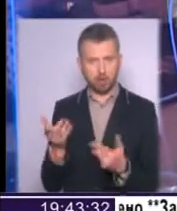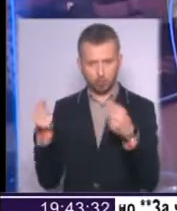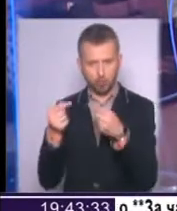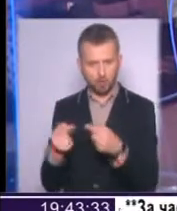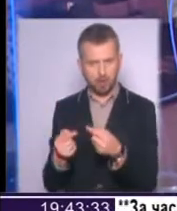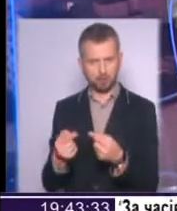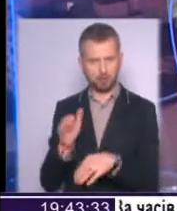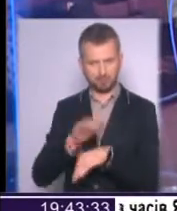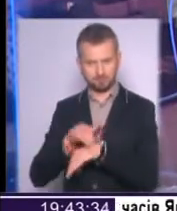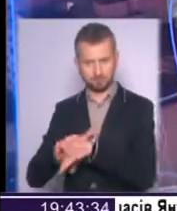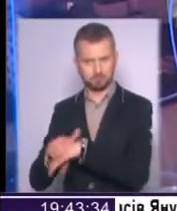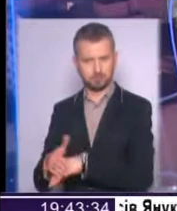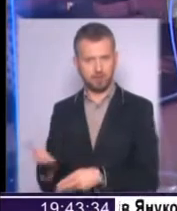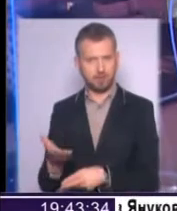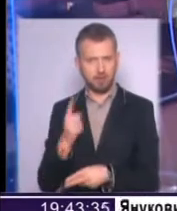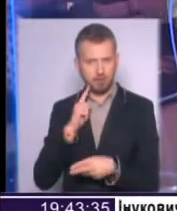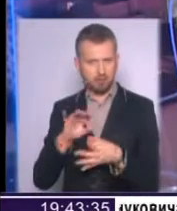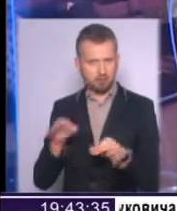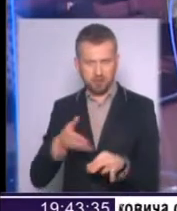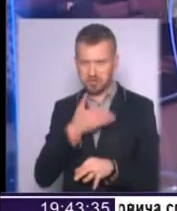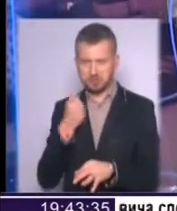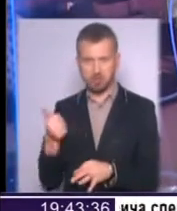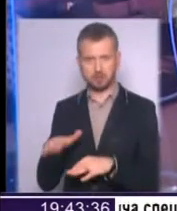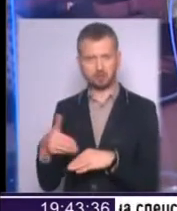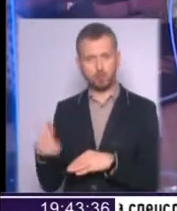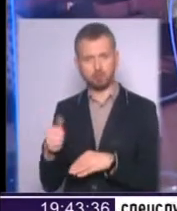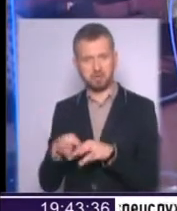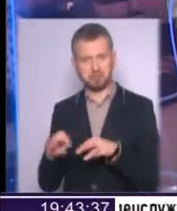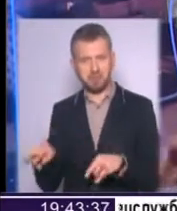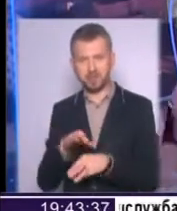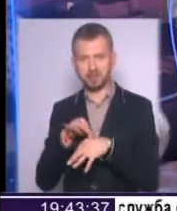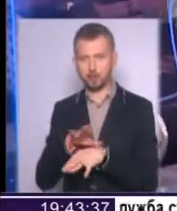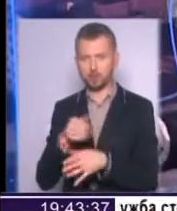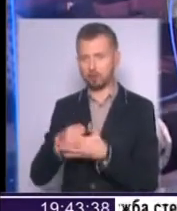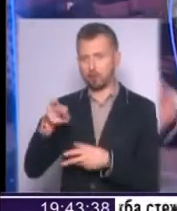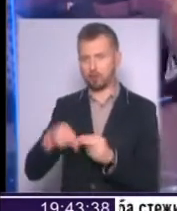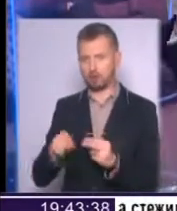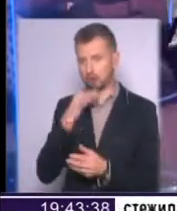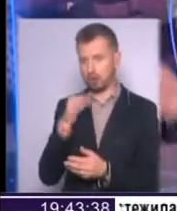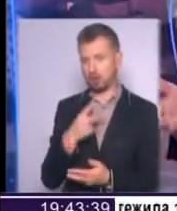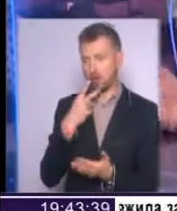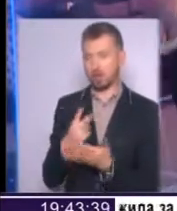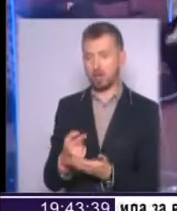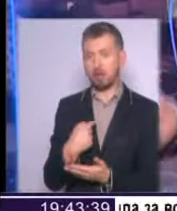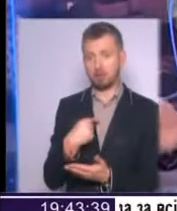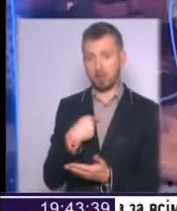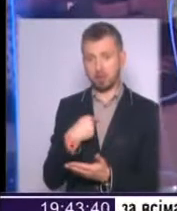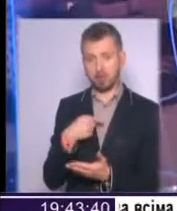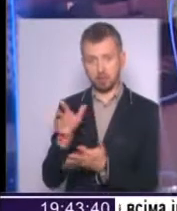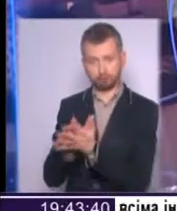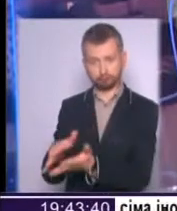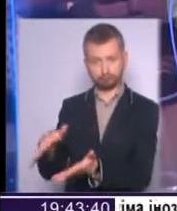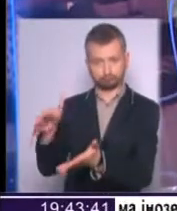Бо це нелогічно з боку того ж таки прем'єра не довести це до кінця, щоб сказати, от дивіться, да, мене там огульно просто взяли